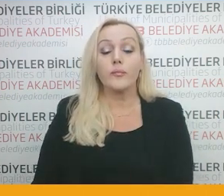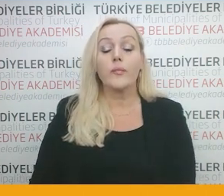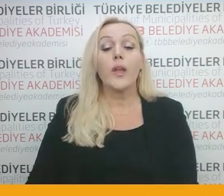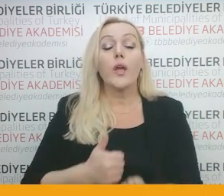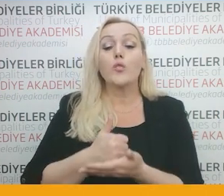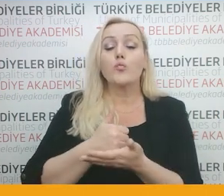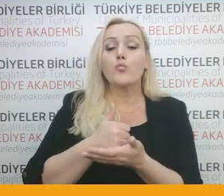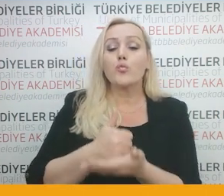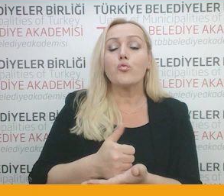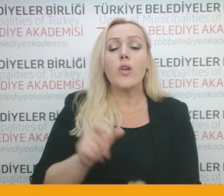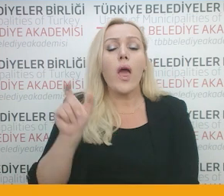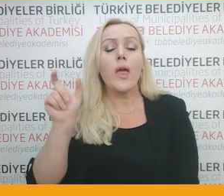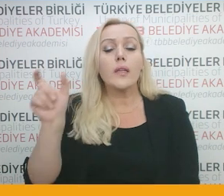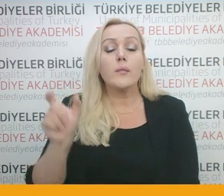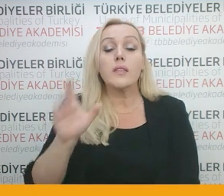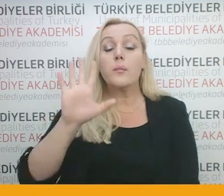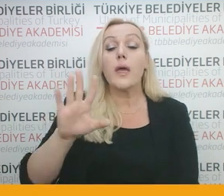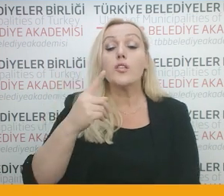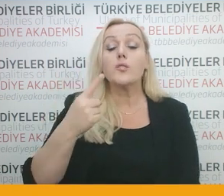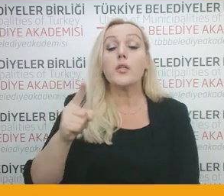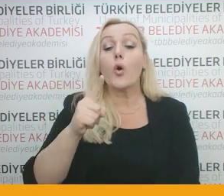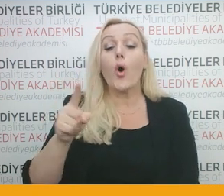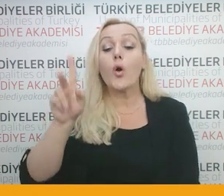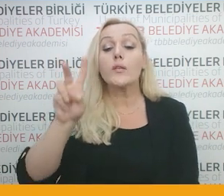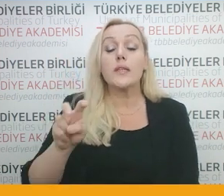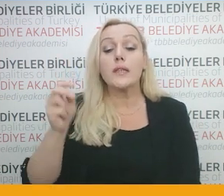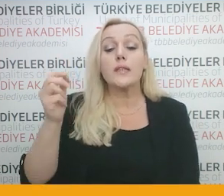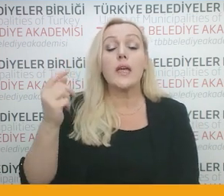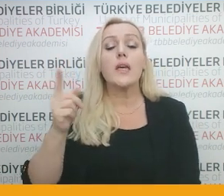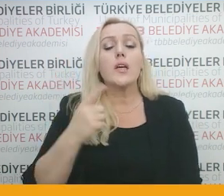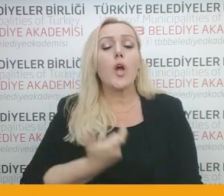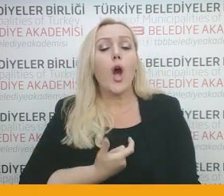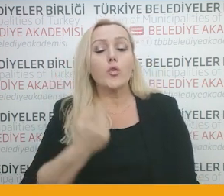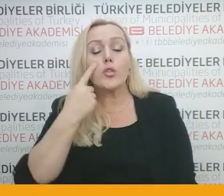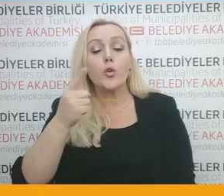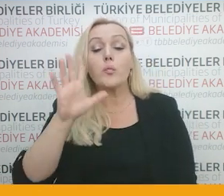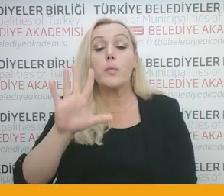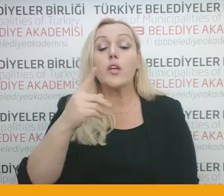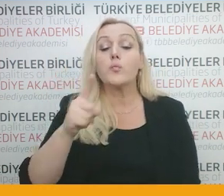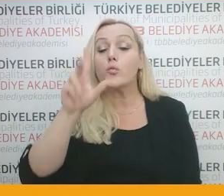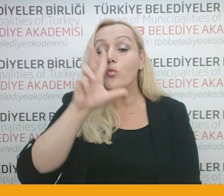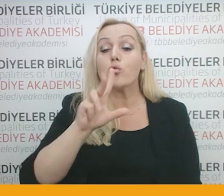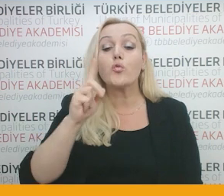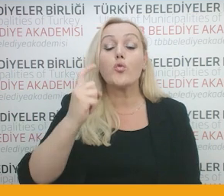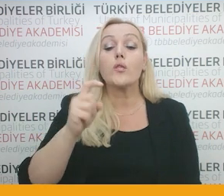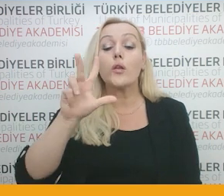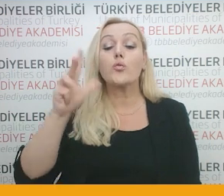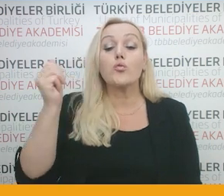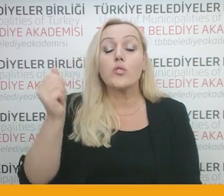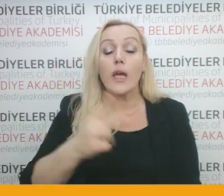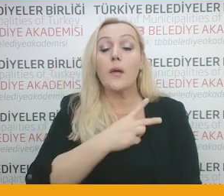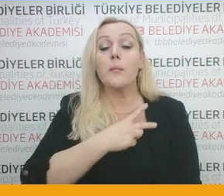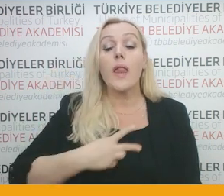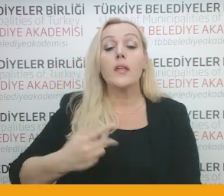Bütçe kavramını arkadaşlar hem 5.018'de görüyoruz hem de 5.393 sayılı Belediye Kanunu 61.